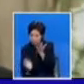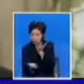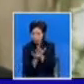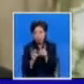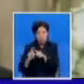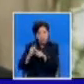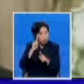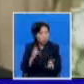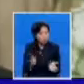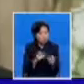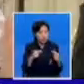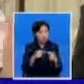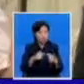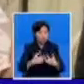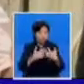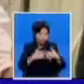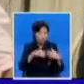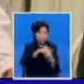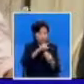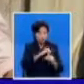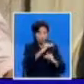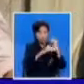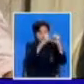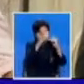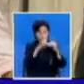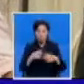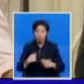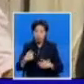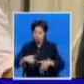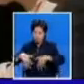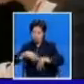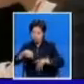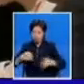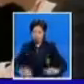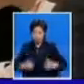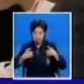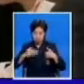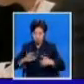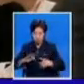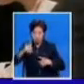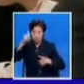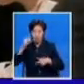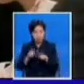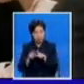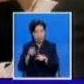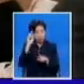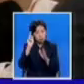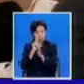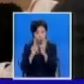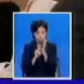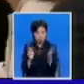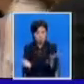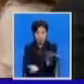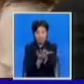เดินหน้าได้แล้วก็ประชาชนในพื้นที่สามารถอยู่อย่างมีสุขภาพดีได้แต่ว่ารัฐบาลยังไม่ขยับยังไม่ขับเคลื่อนในเร ื่อง ของกฎหมายตั